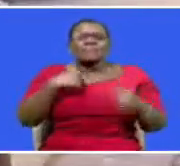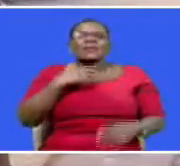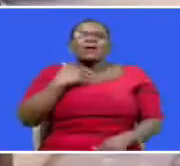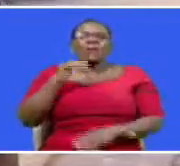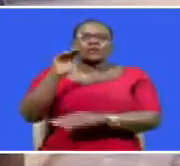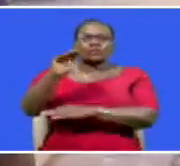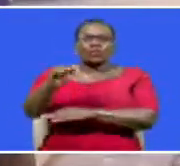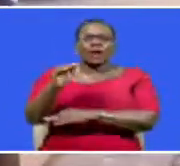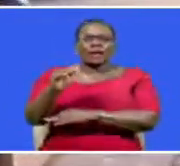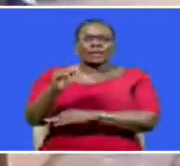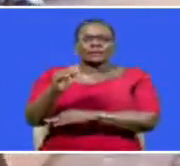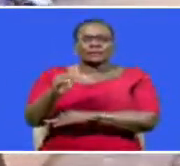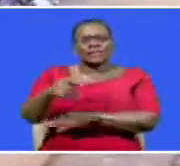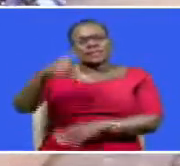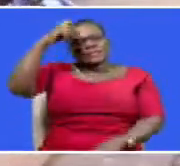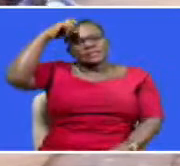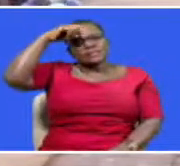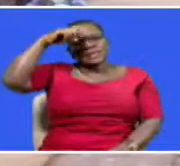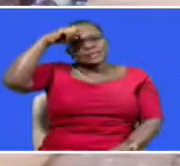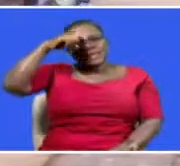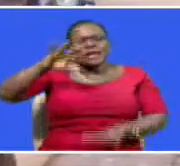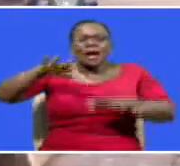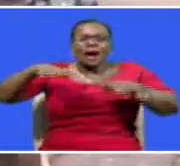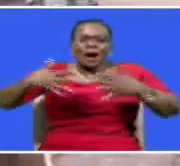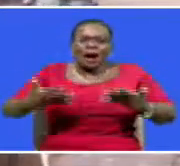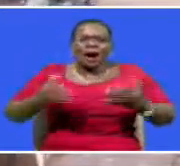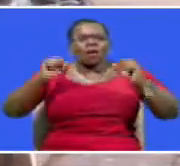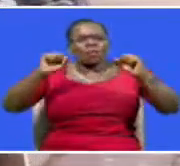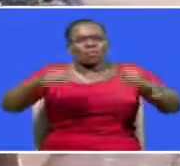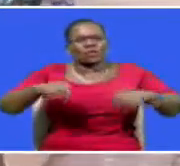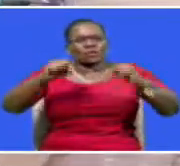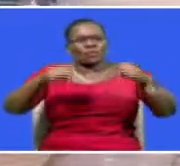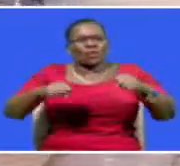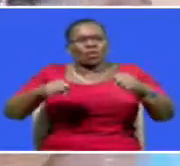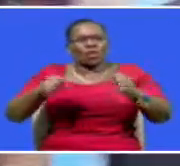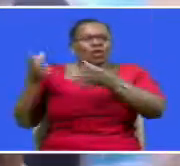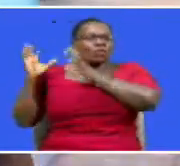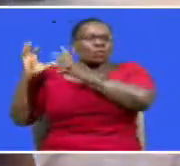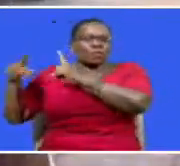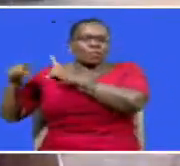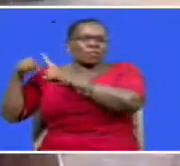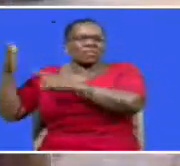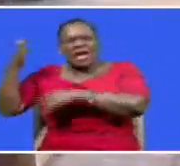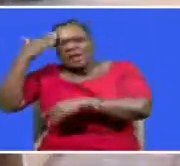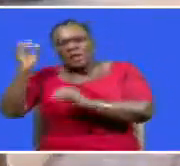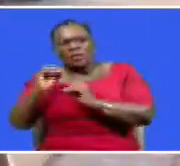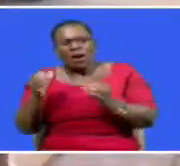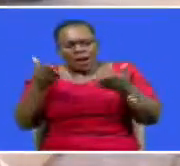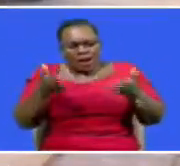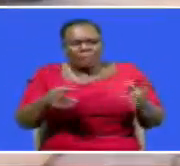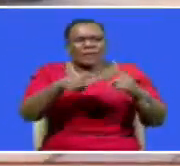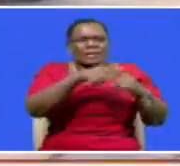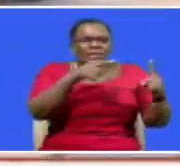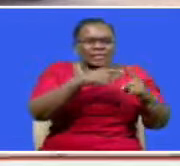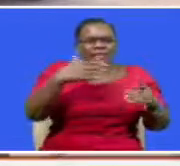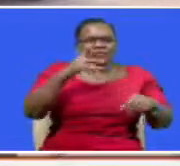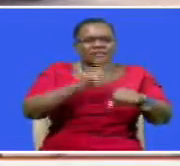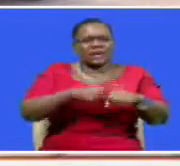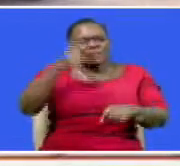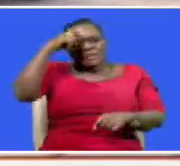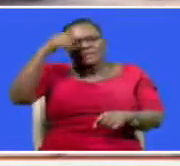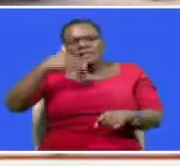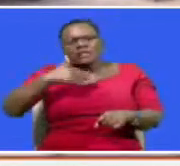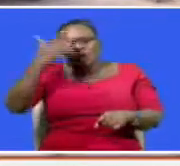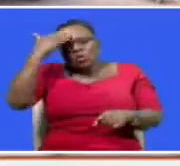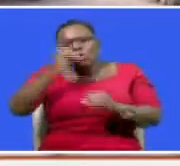nataka kuuliza the intelligence. Unawezekanaje Shakahola watu wanauliwa intelligence hawajui? Hapa tunauliwa kila wakati